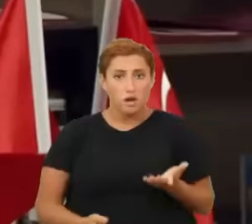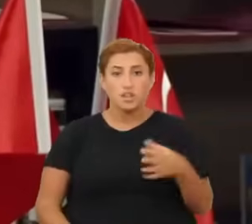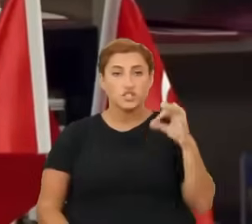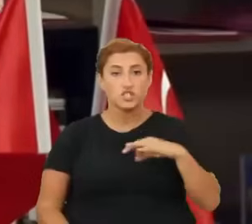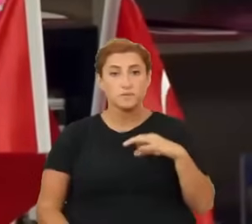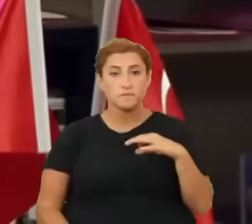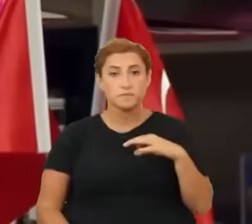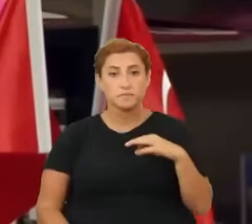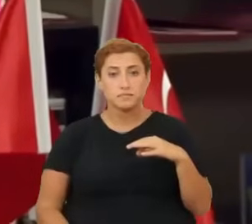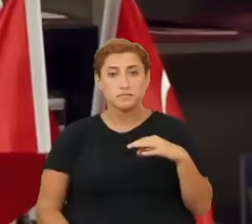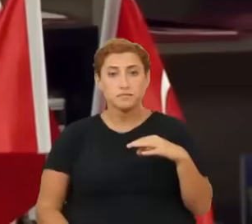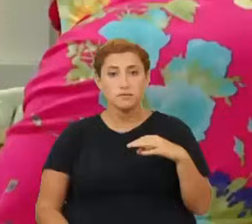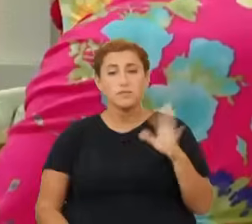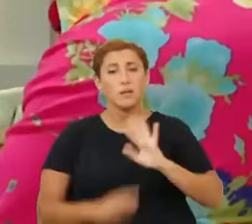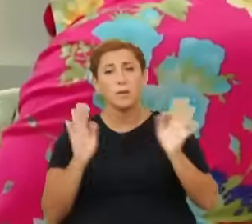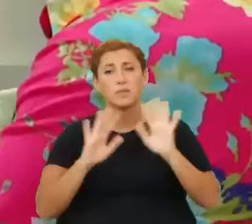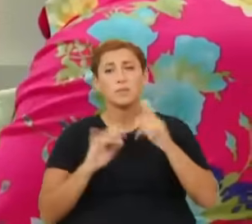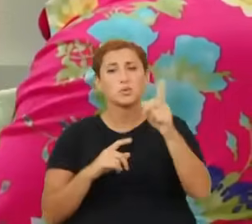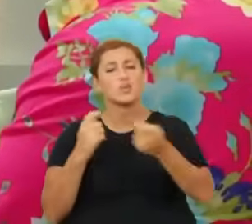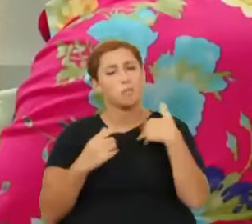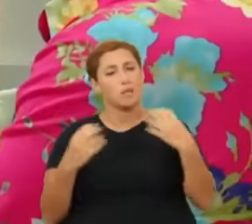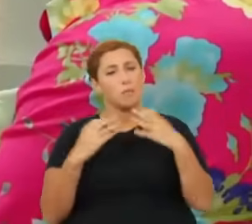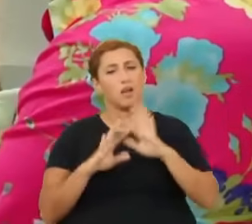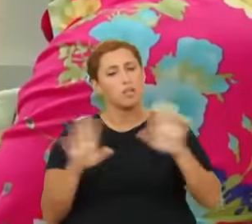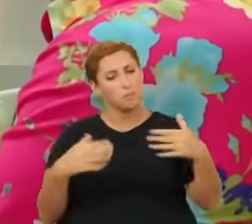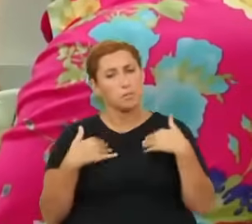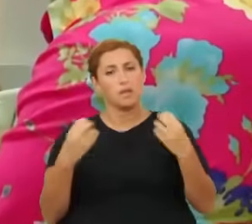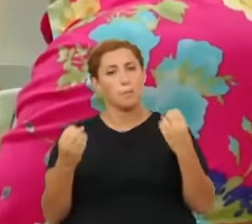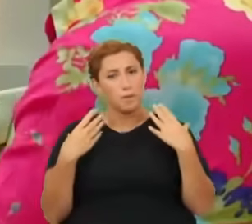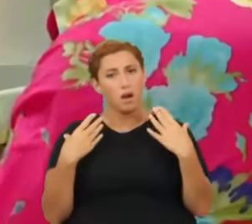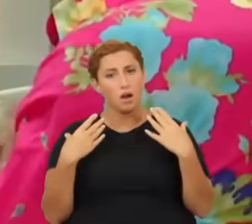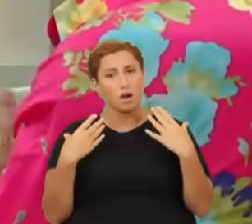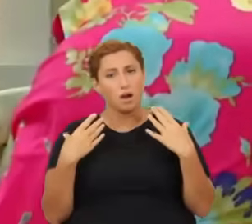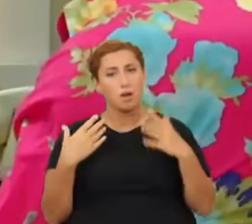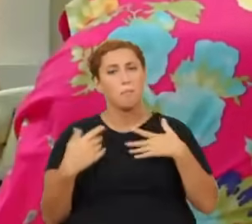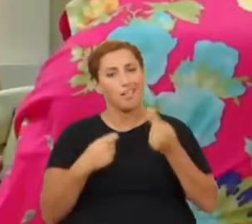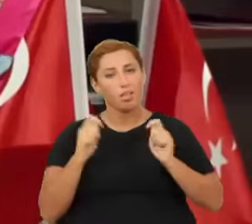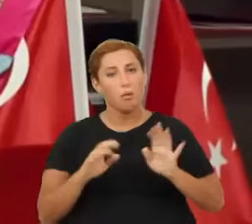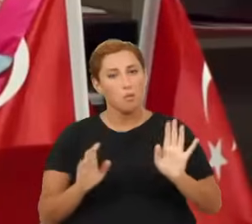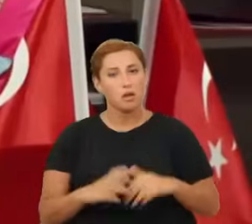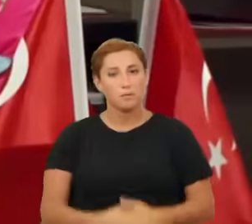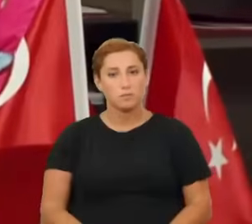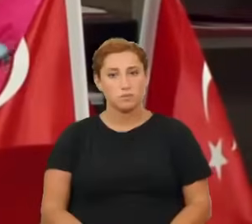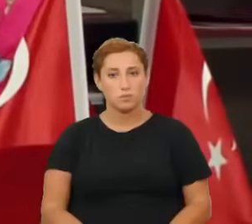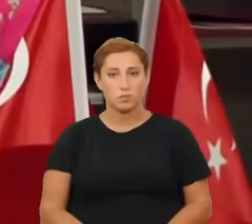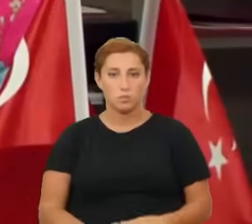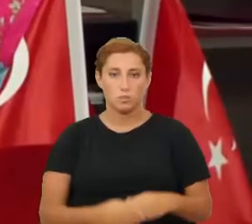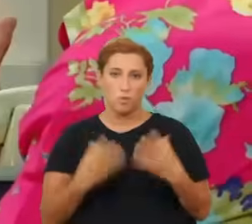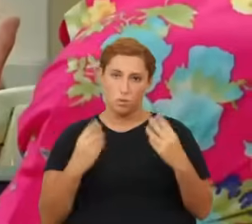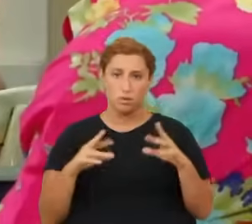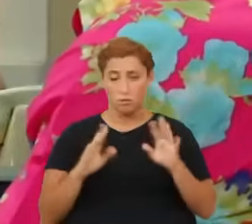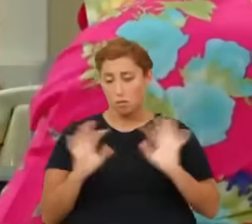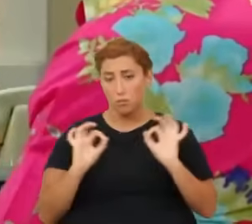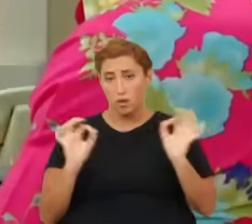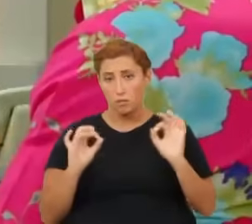Şimdi tamam sen o işi bana bırak. Tamamen bana bırak. Ben hallederim. O olur gibi ya.